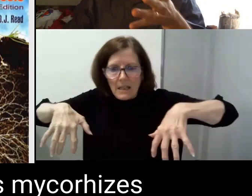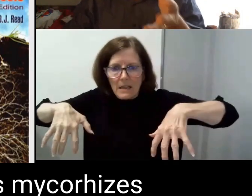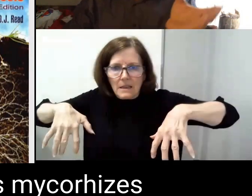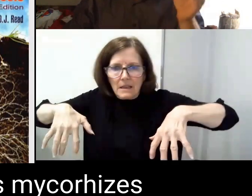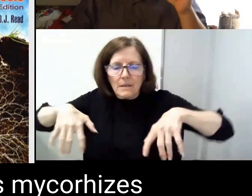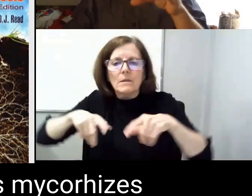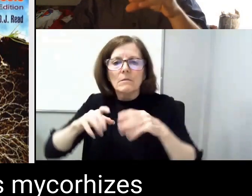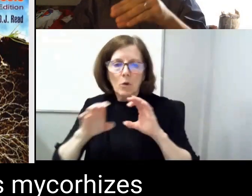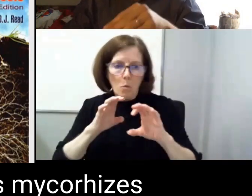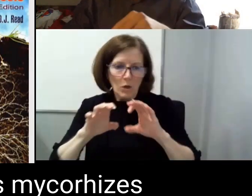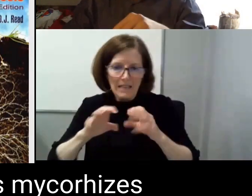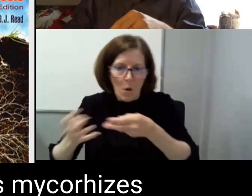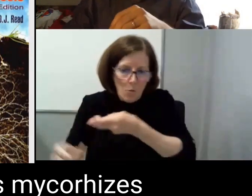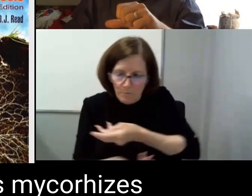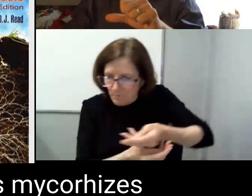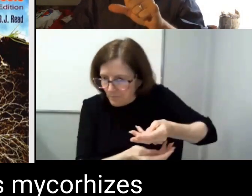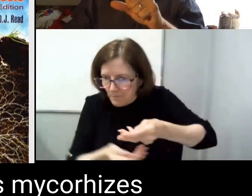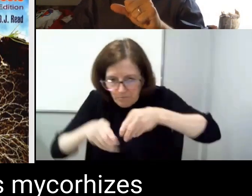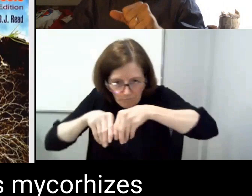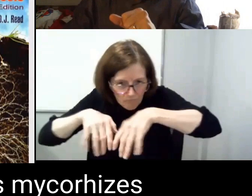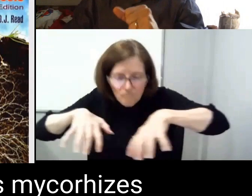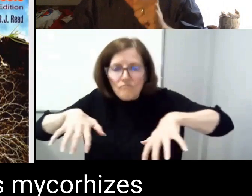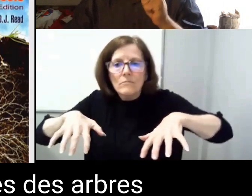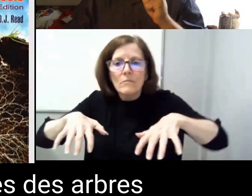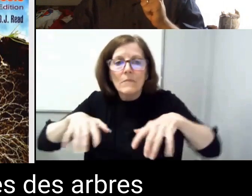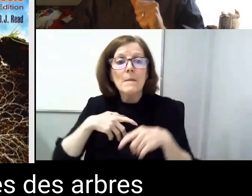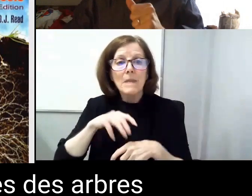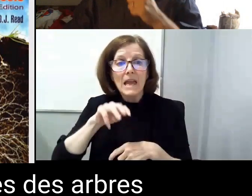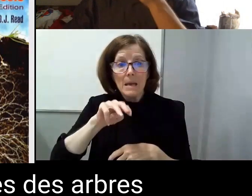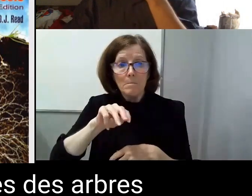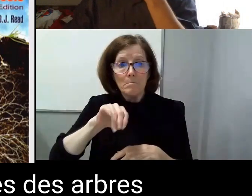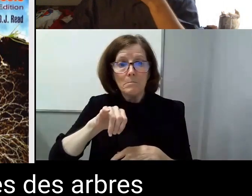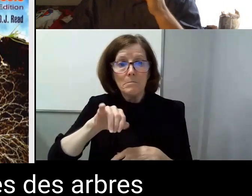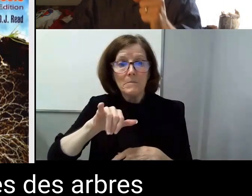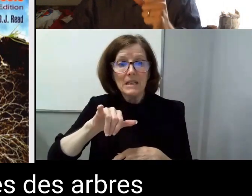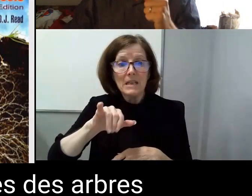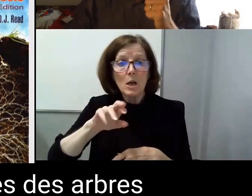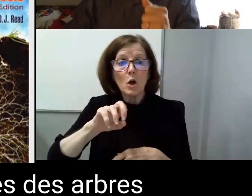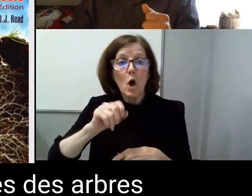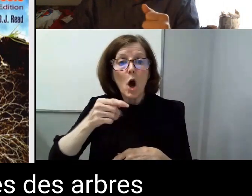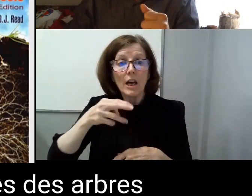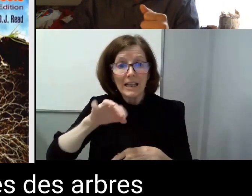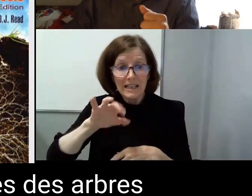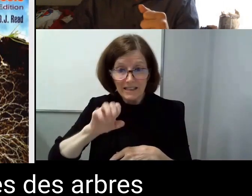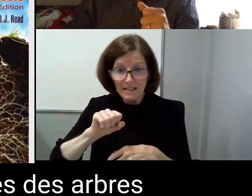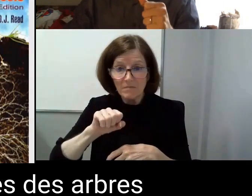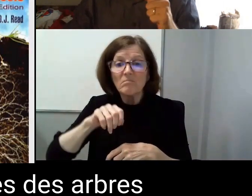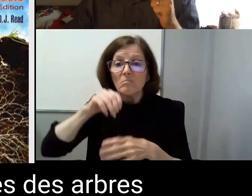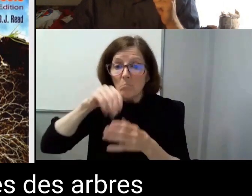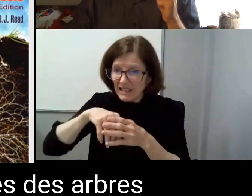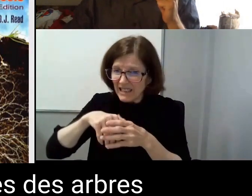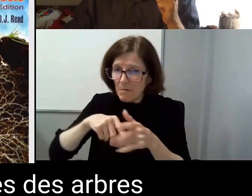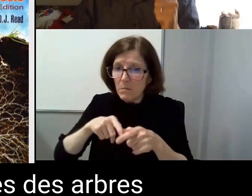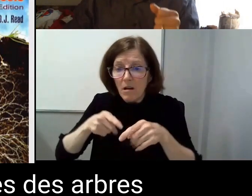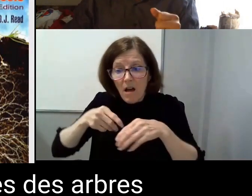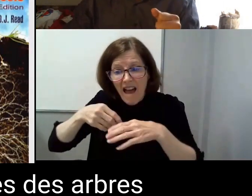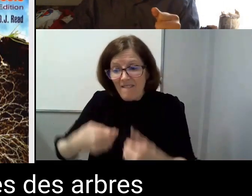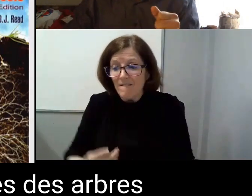organismes, les mycorhizes qui parviennent à habiter jusqu'à l'intérieur des racines des arbres ou des plantes sont